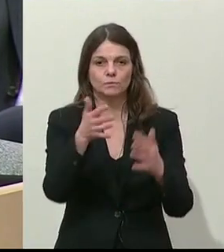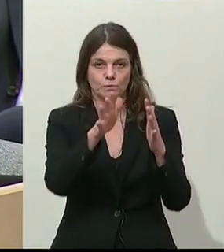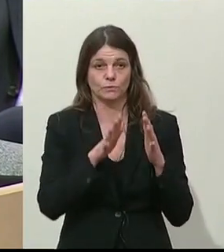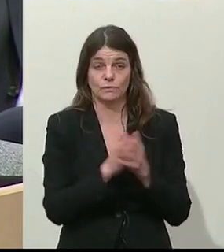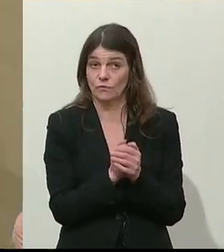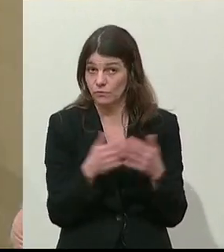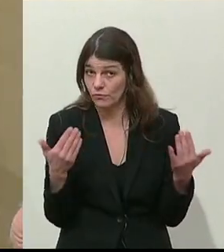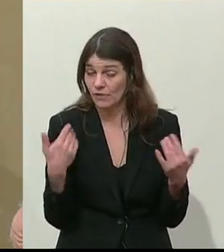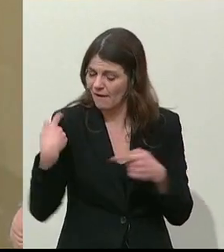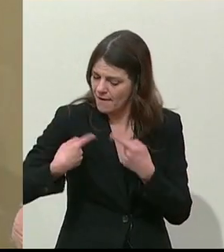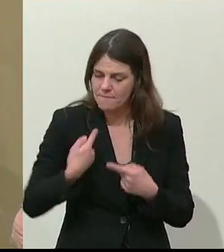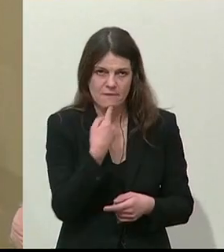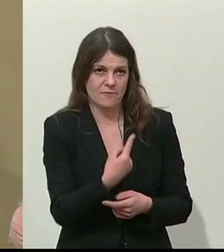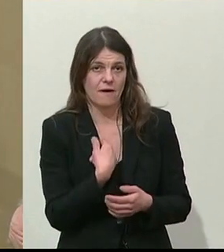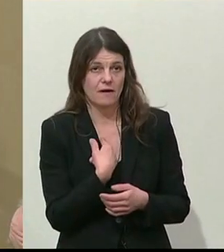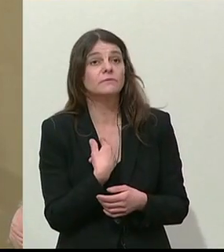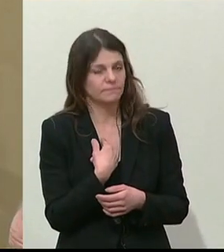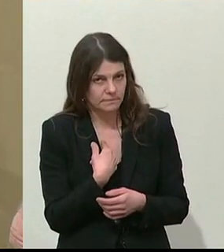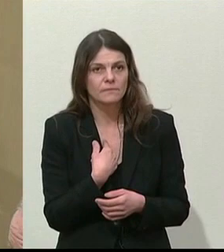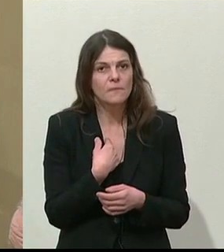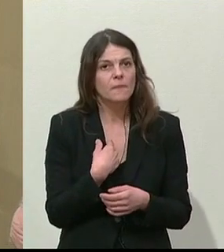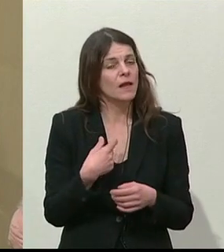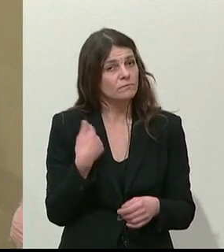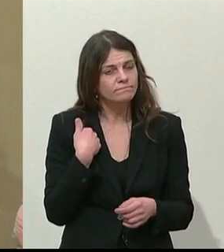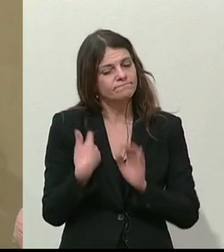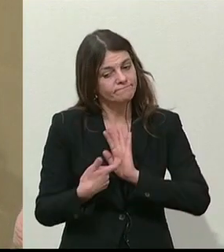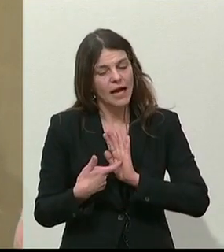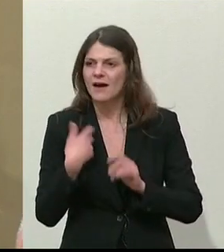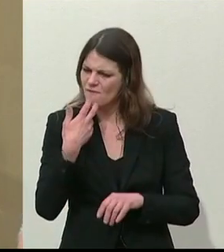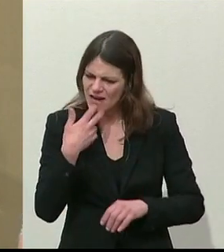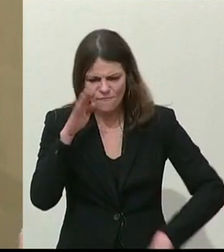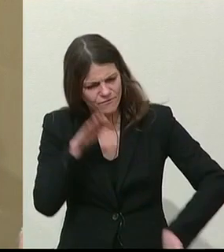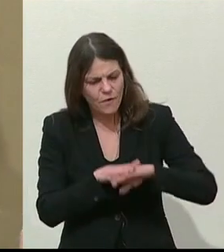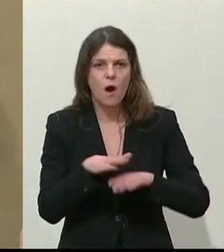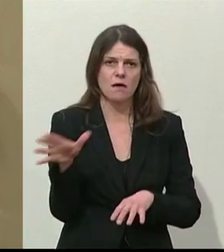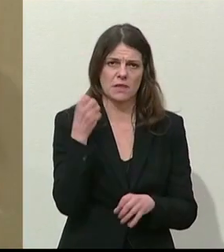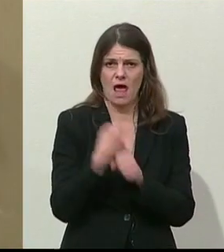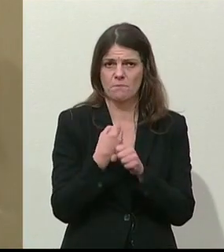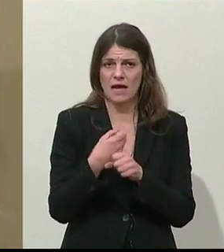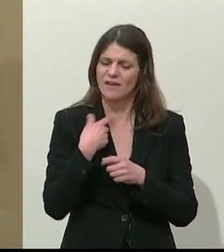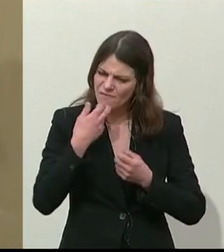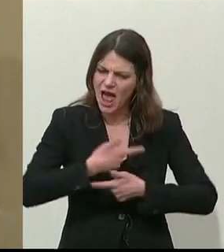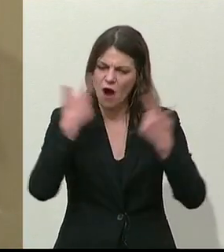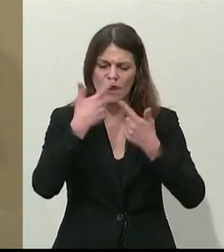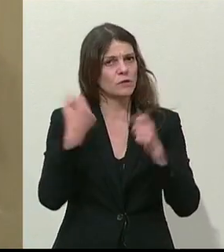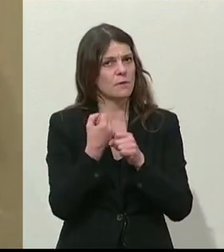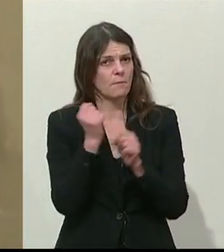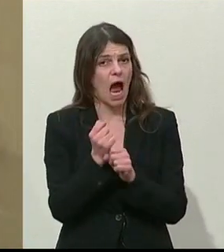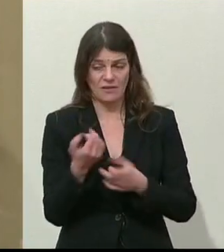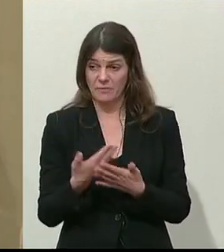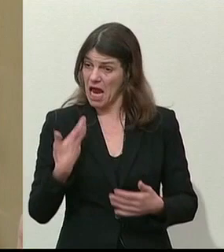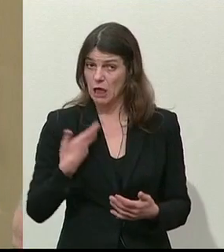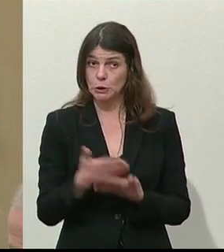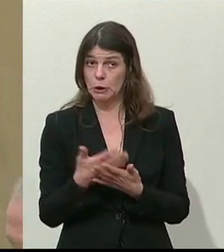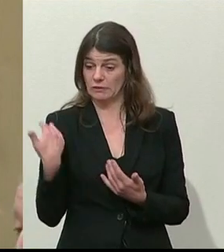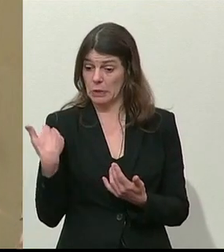wir haben es immer gesagt, wir stehen nicht an, hier volle Mitarbeit bei der Aufklärung zu leisten, und das wollen wir auch. Und da ärgert mich natürlich, was heute rausgekommen